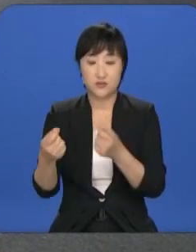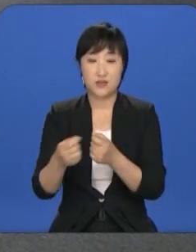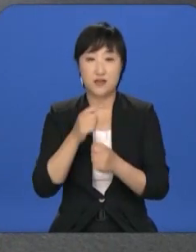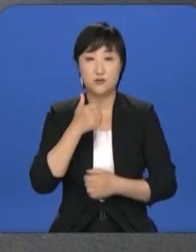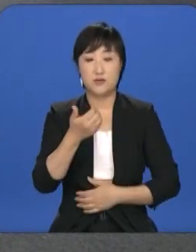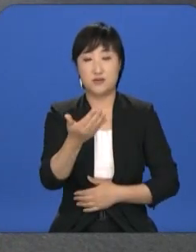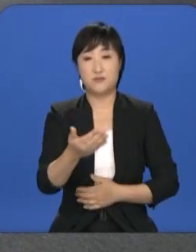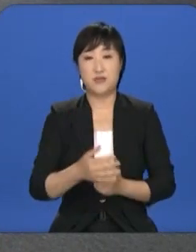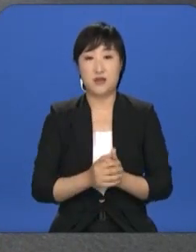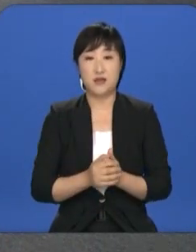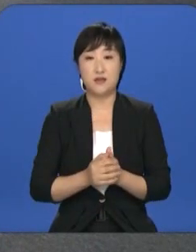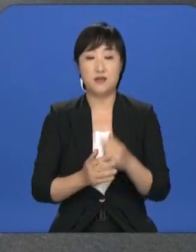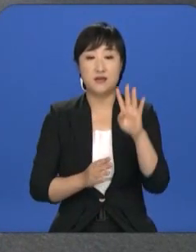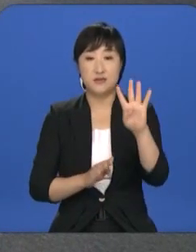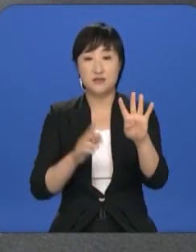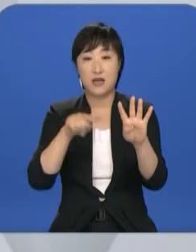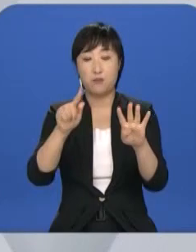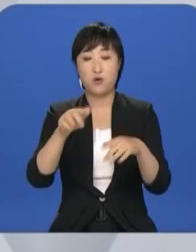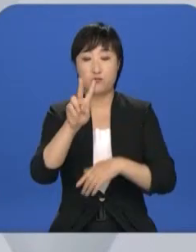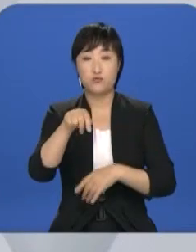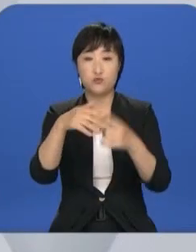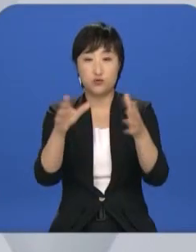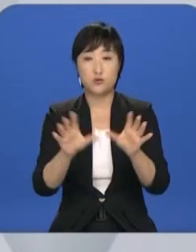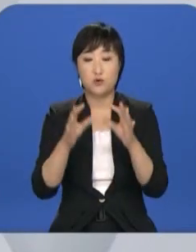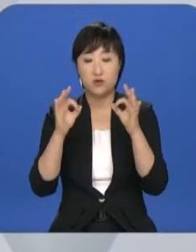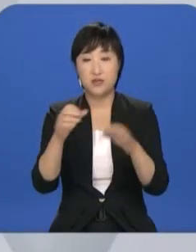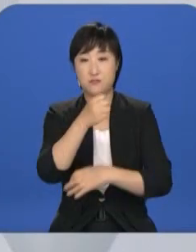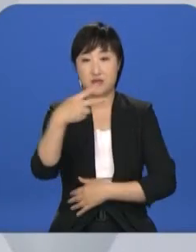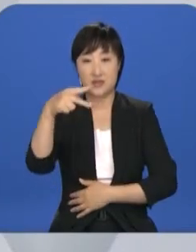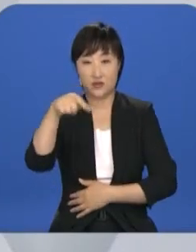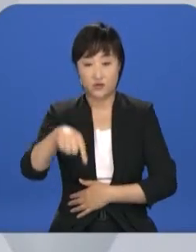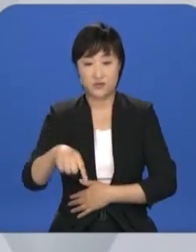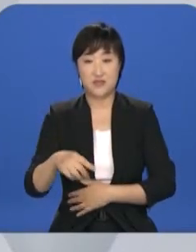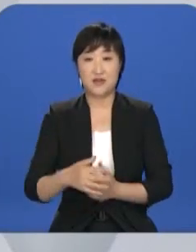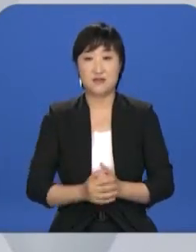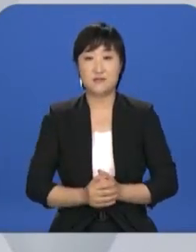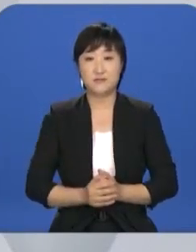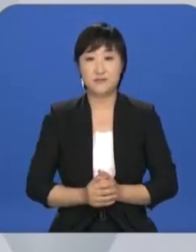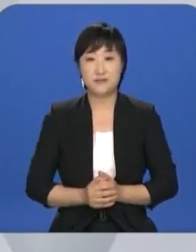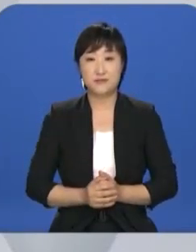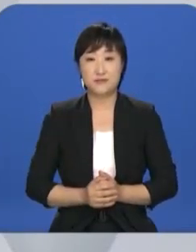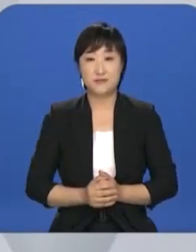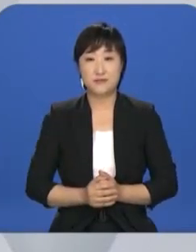따라 소개해드리겠습니다. 기호 4번 무소속 김희수 후보입니다.